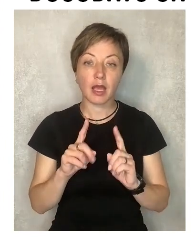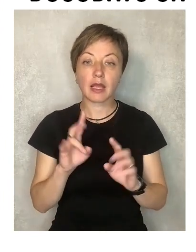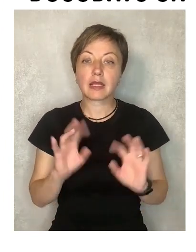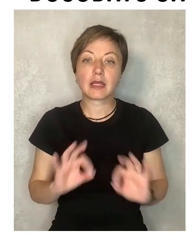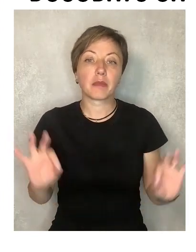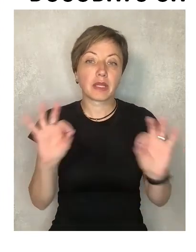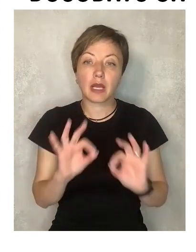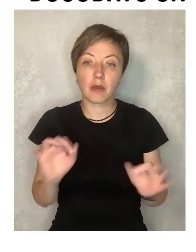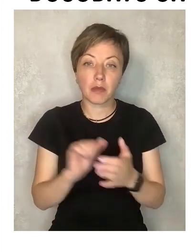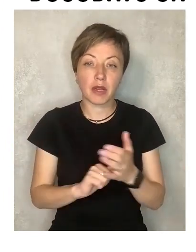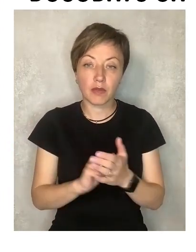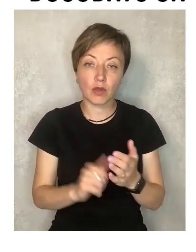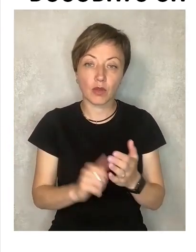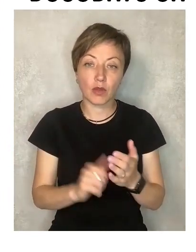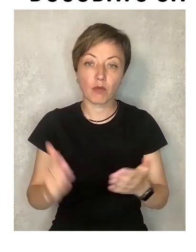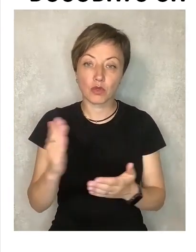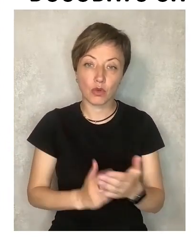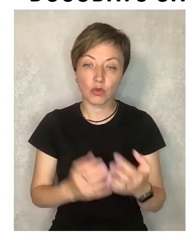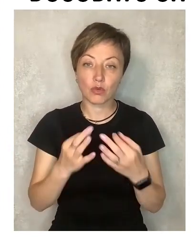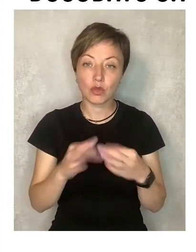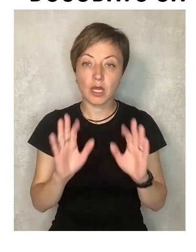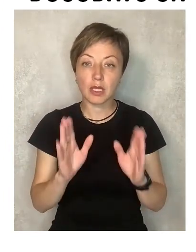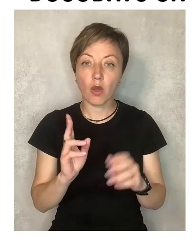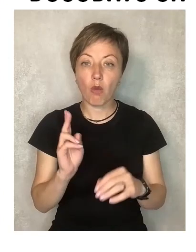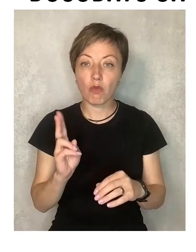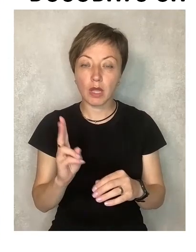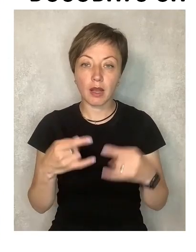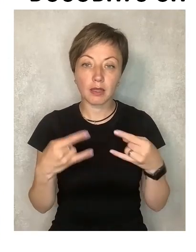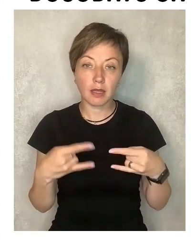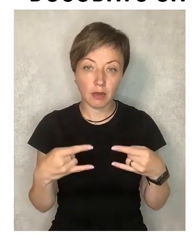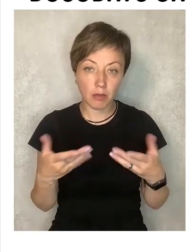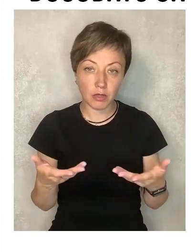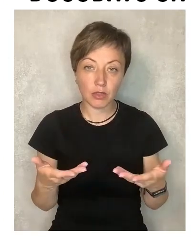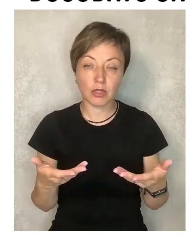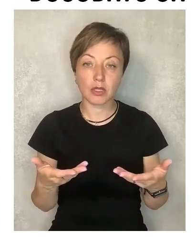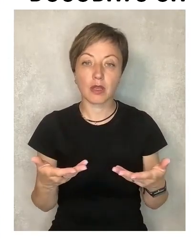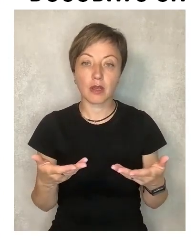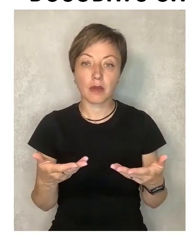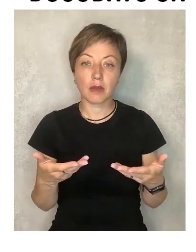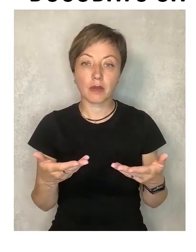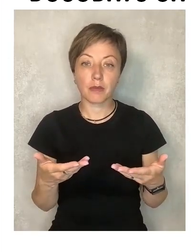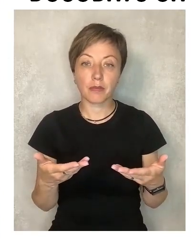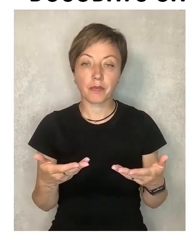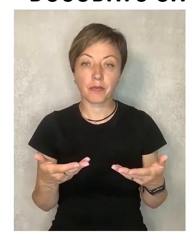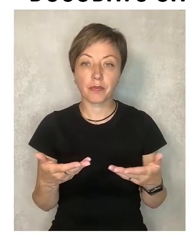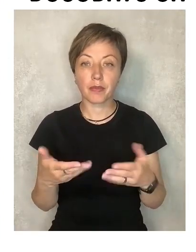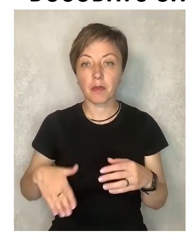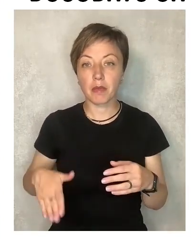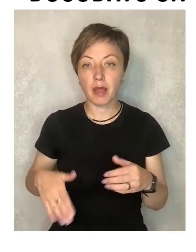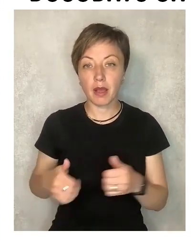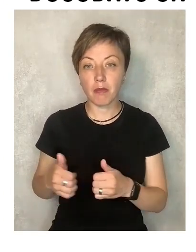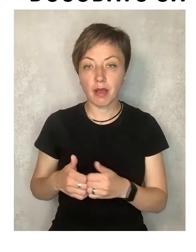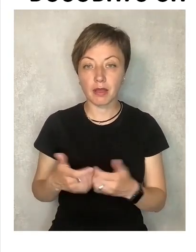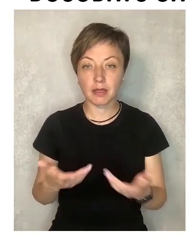приводом абсолютно. Туди пускають тільки комунальне телебачення, яке там теж, ну, скажімо так, прикарманено в нього.